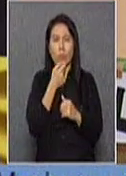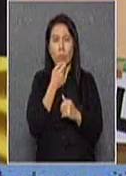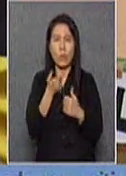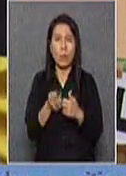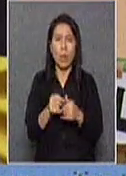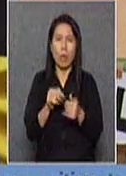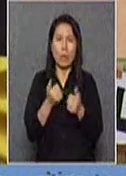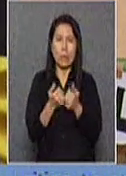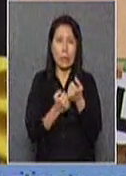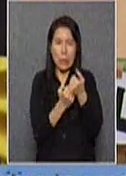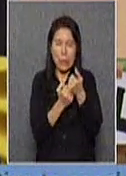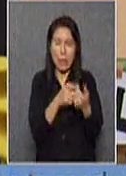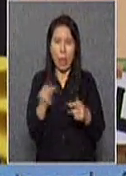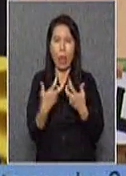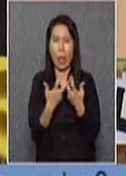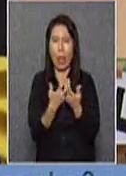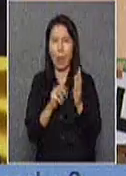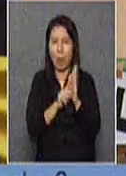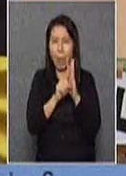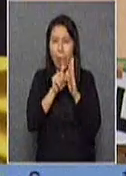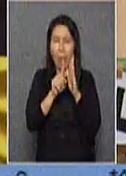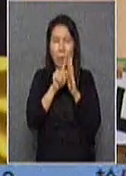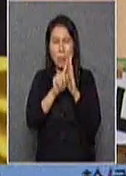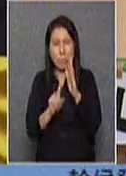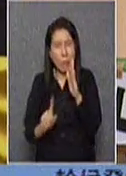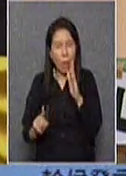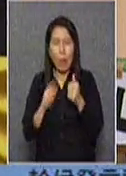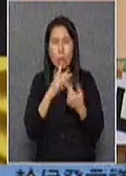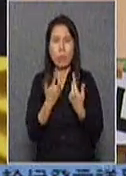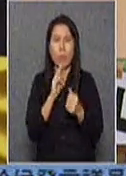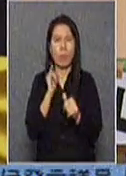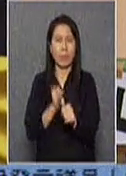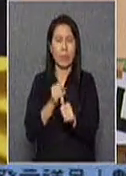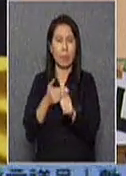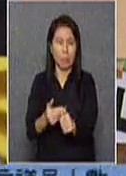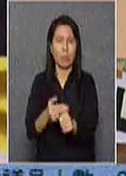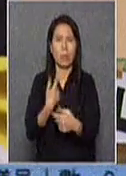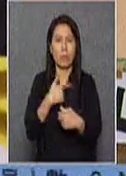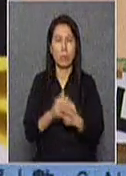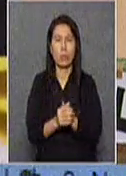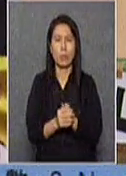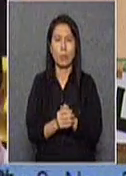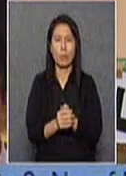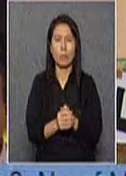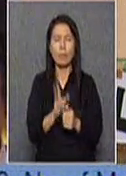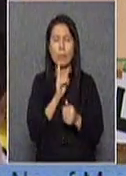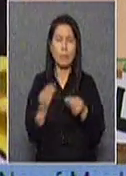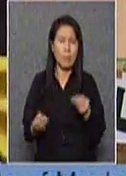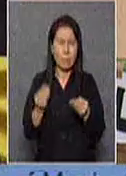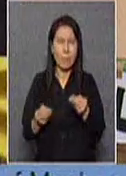民調要講他那個的支持度和他那個的罷免、啊、即是那個的、啊、對比，他